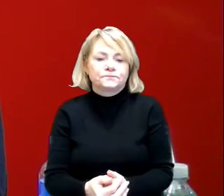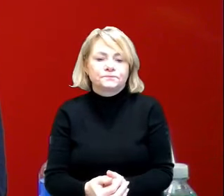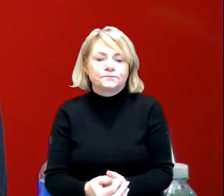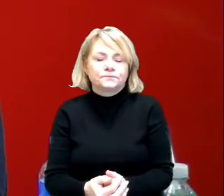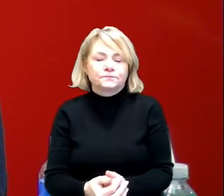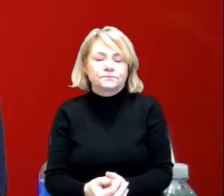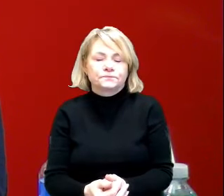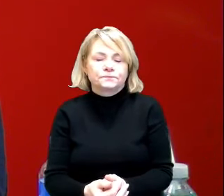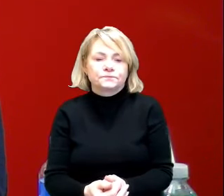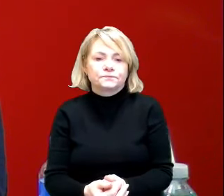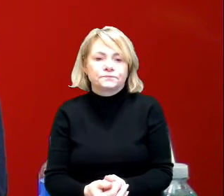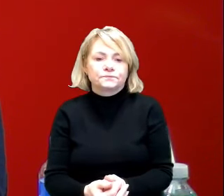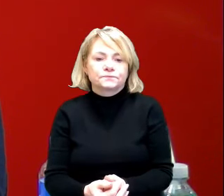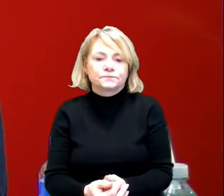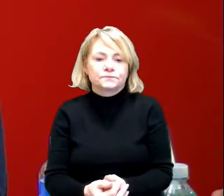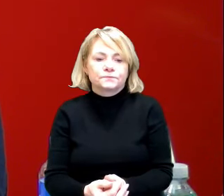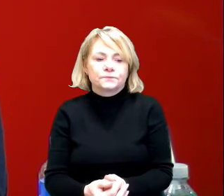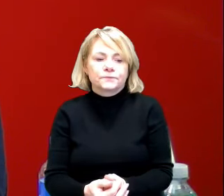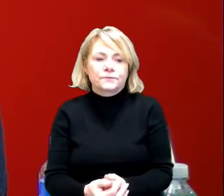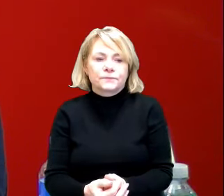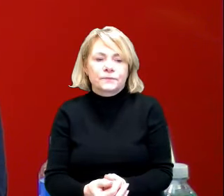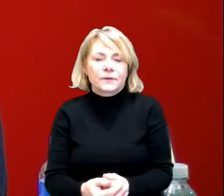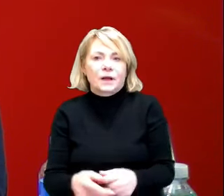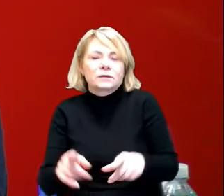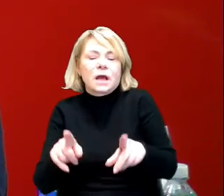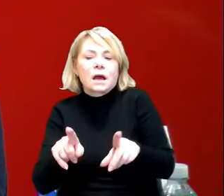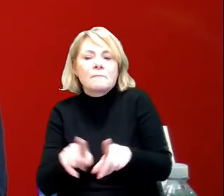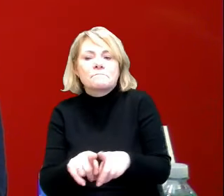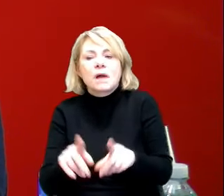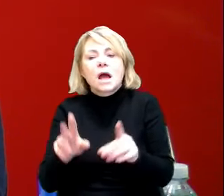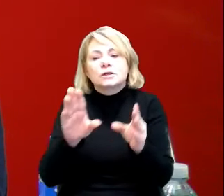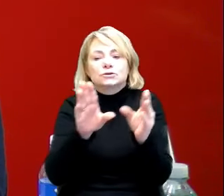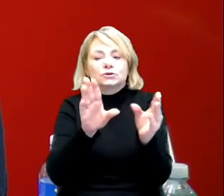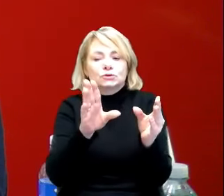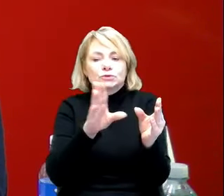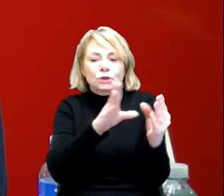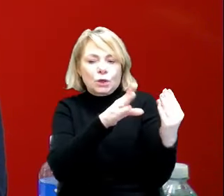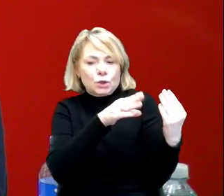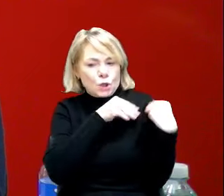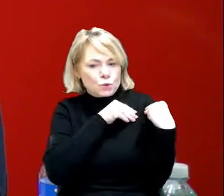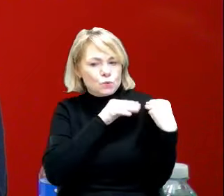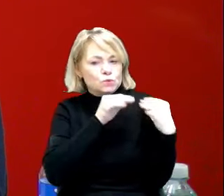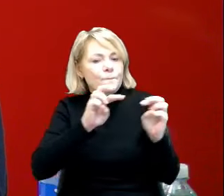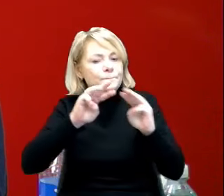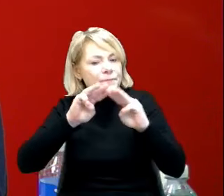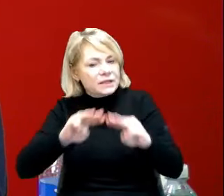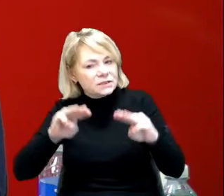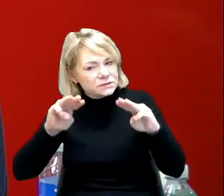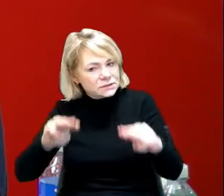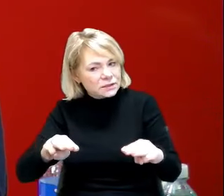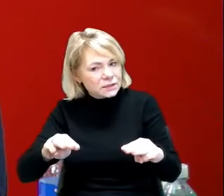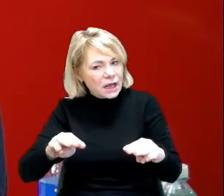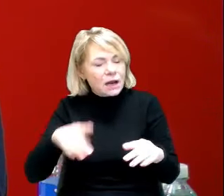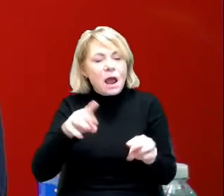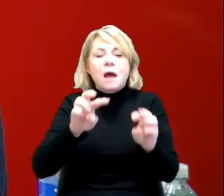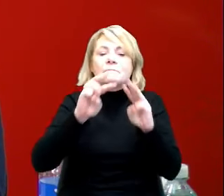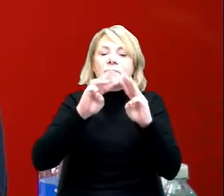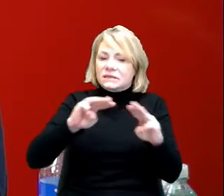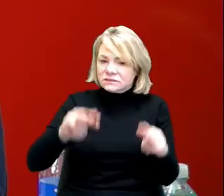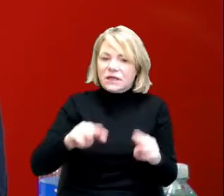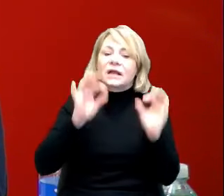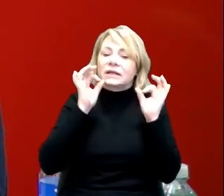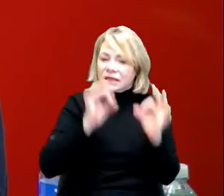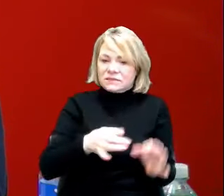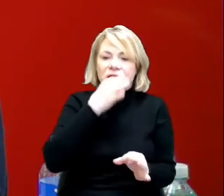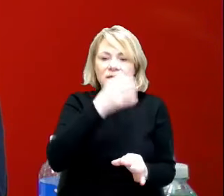kad įveiklinimo kontekste kartu su ministerija a ministerija teisingai indikuoja tai kad norint